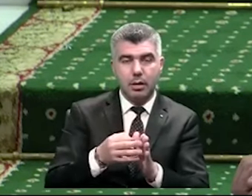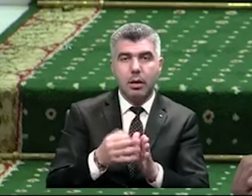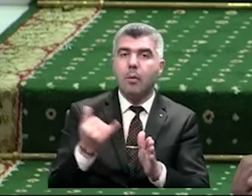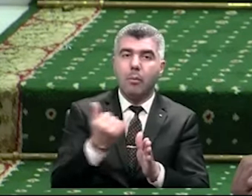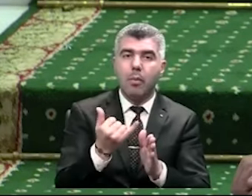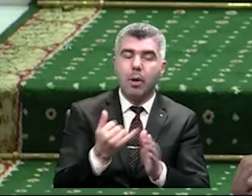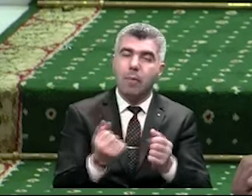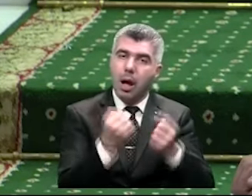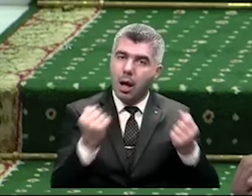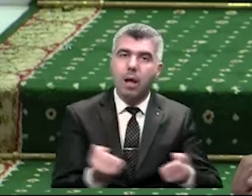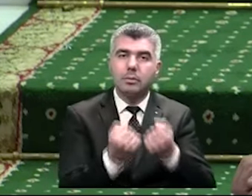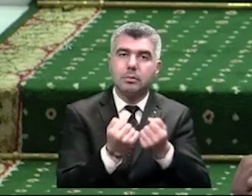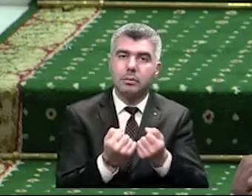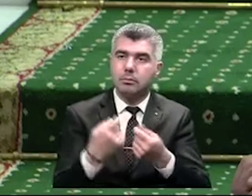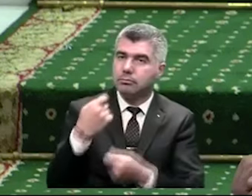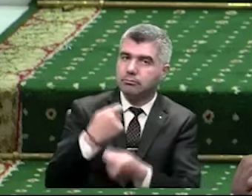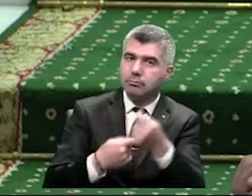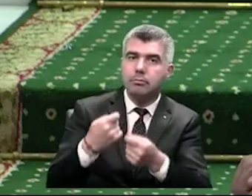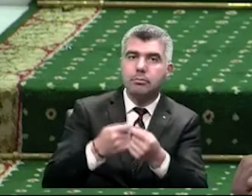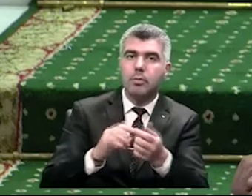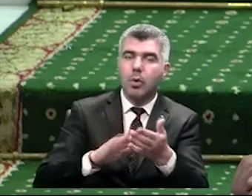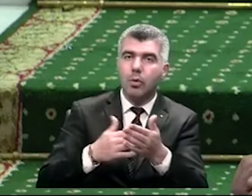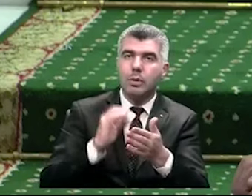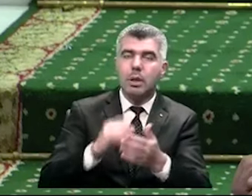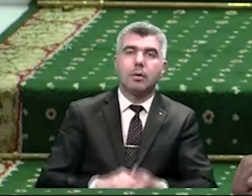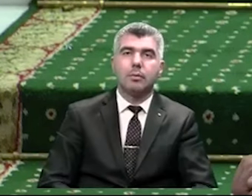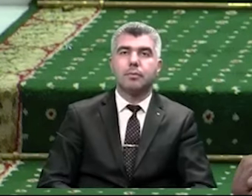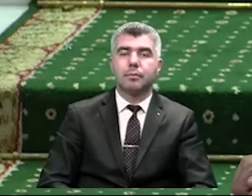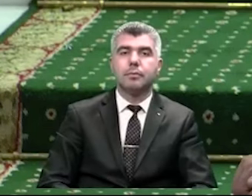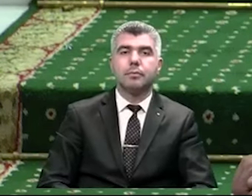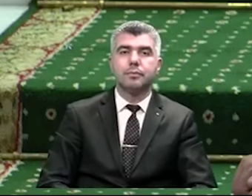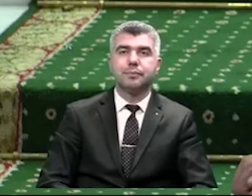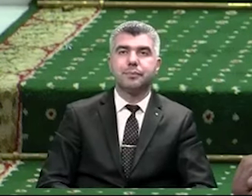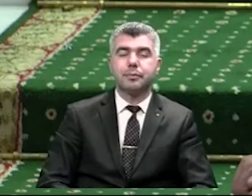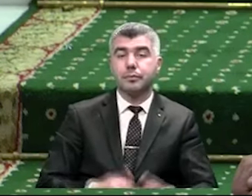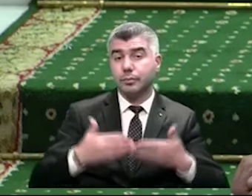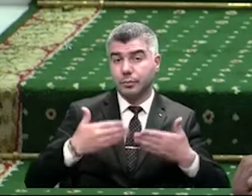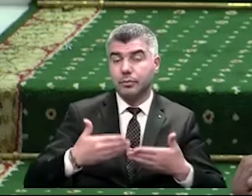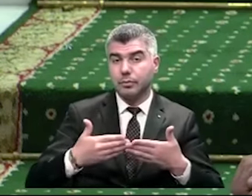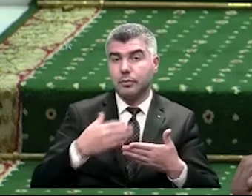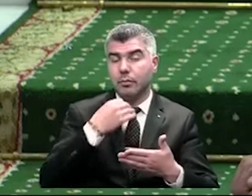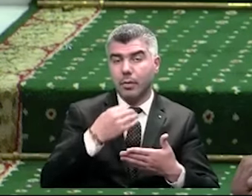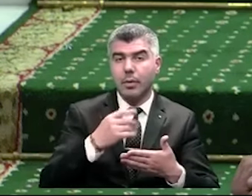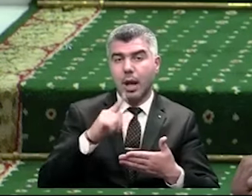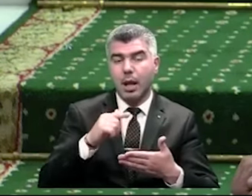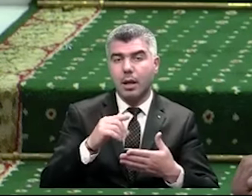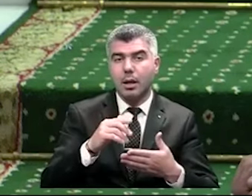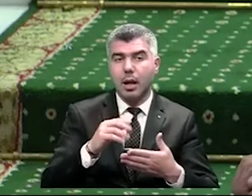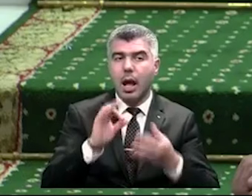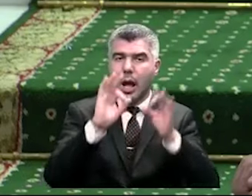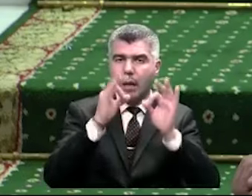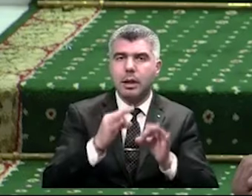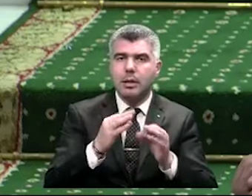الاستثمارات في هذه الاقاليم اليوم يمكننا نقولوا بان كين العديد من الامور اللي